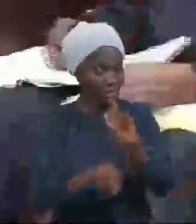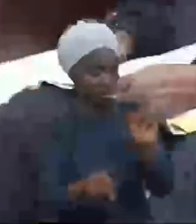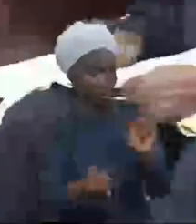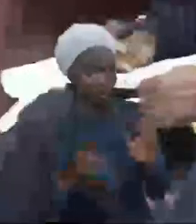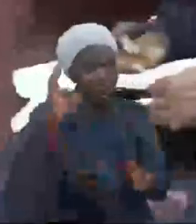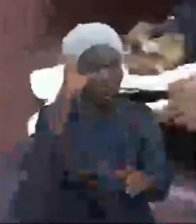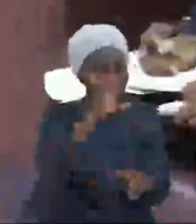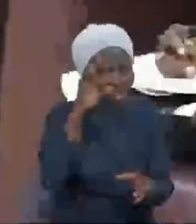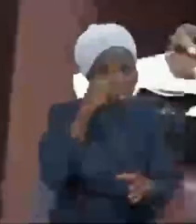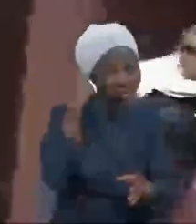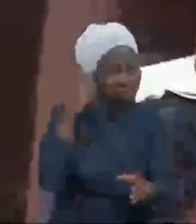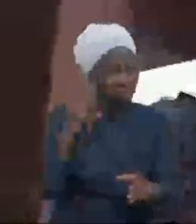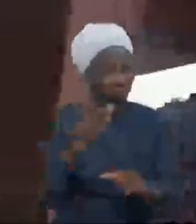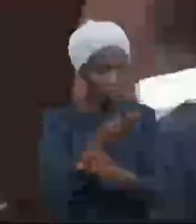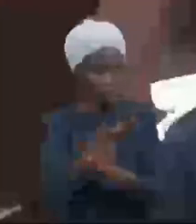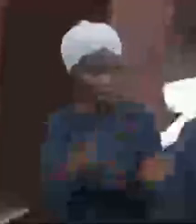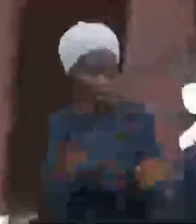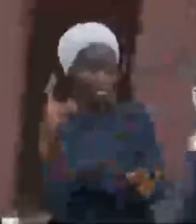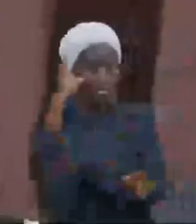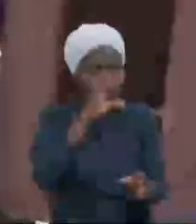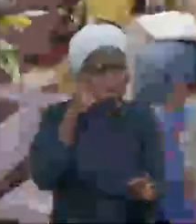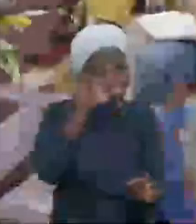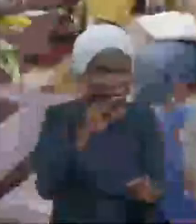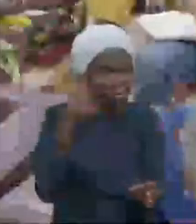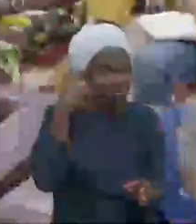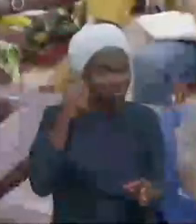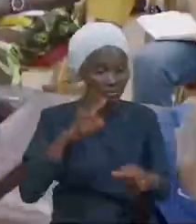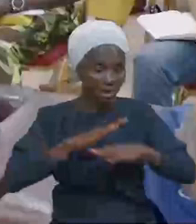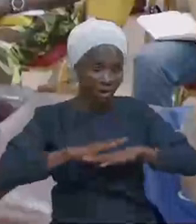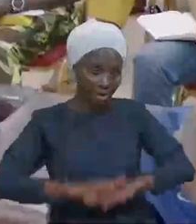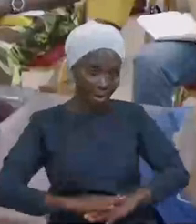tu cherches la libération, tu cherches le soulagement par la foi,